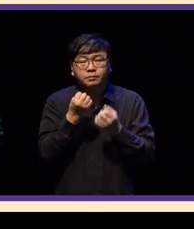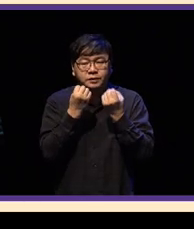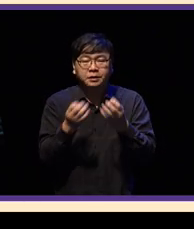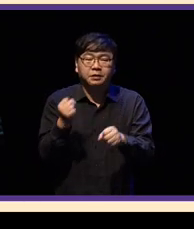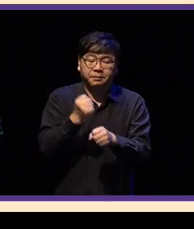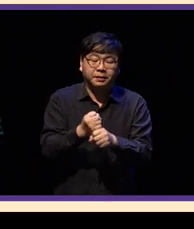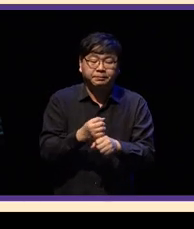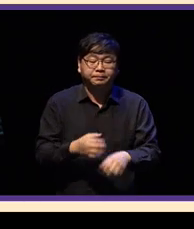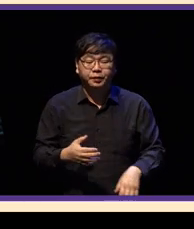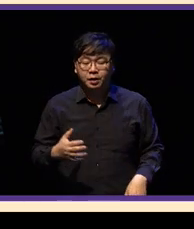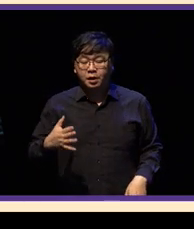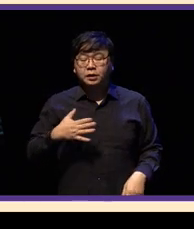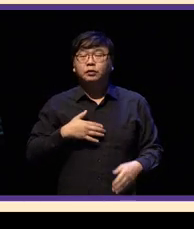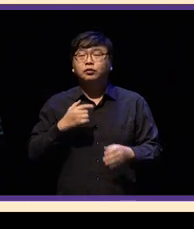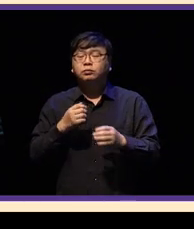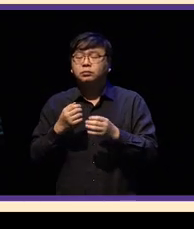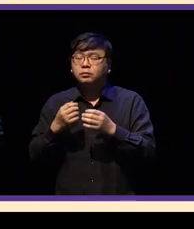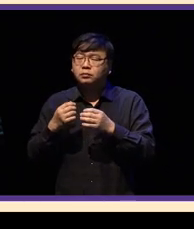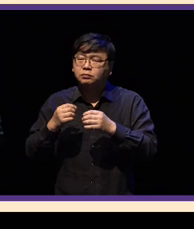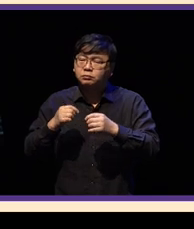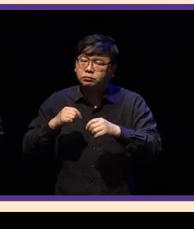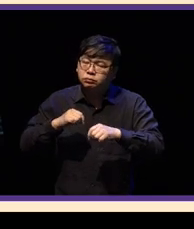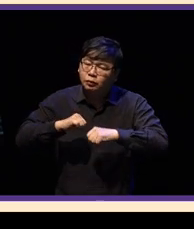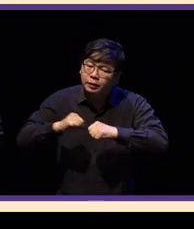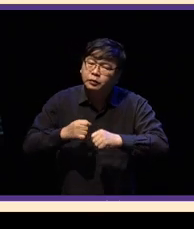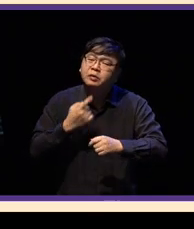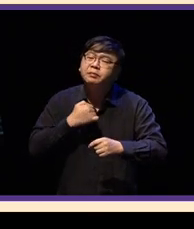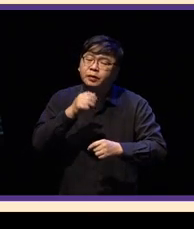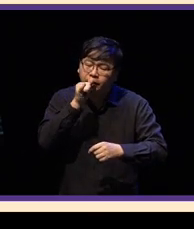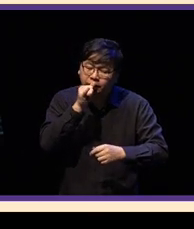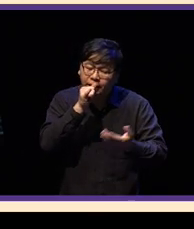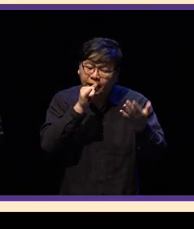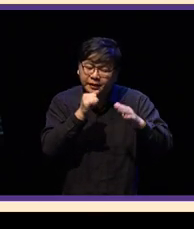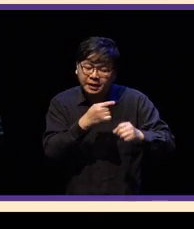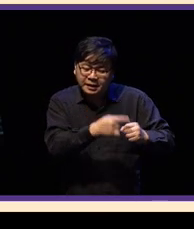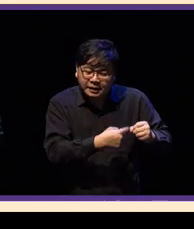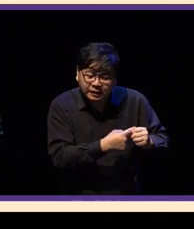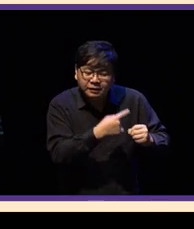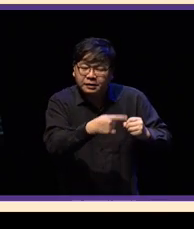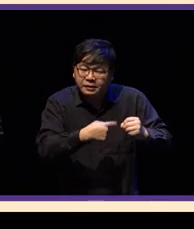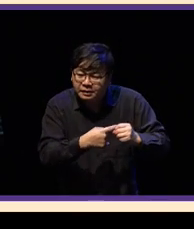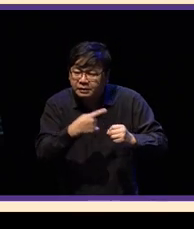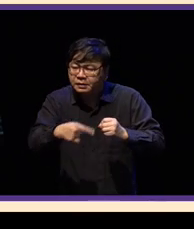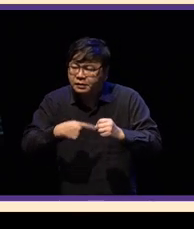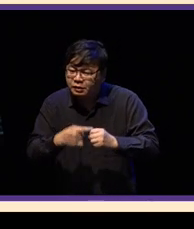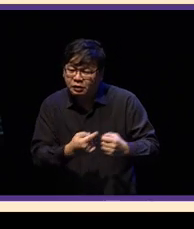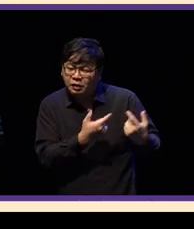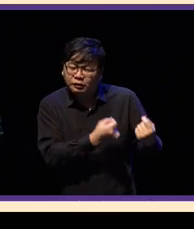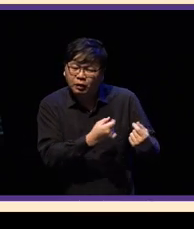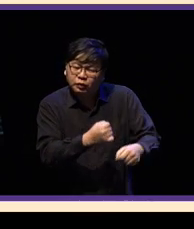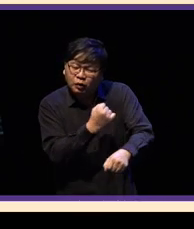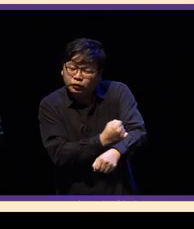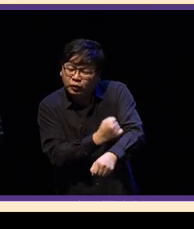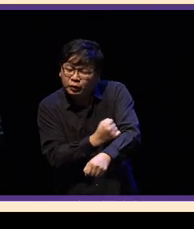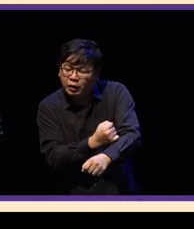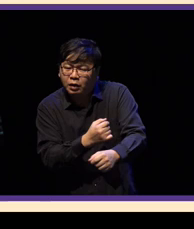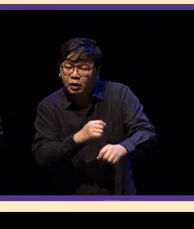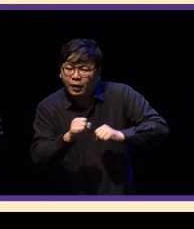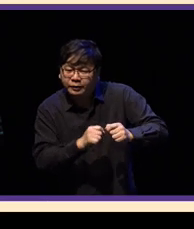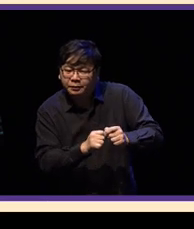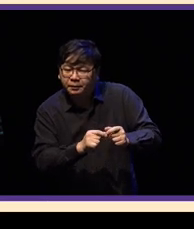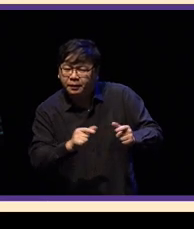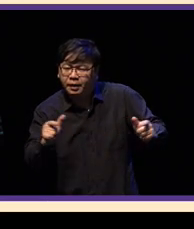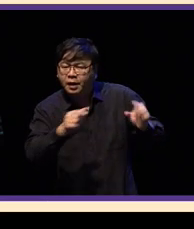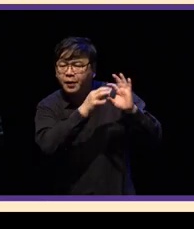활동을 해봤지만 매년 똑같은 그 과정을 겪으시는 오랫동안 활동하셨던